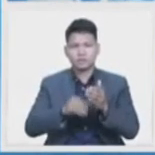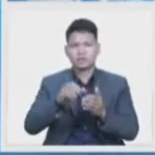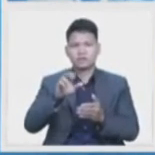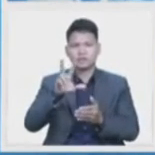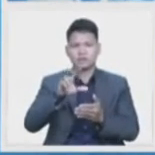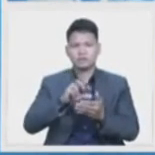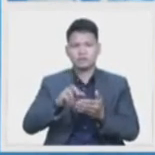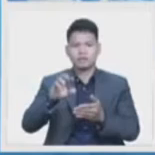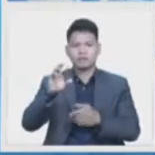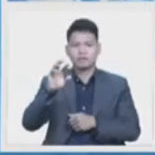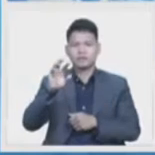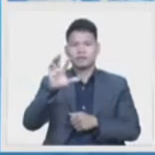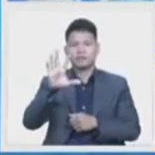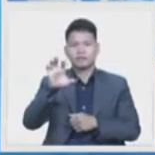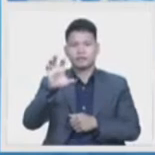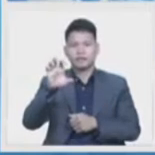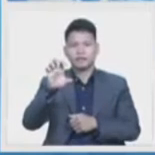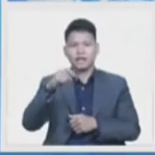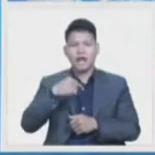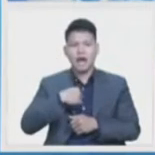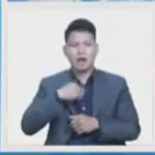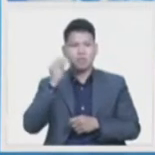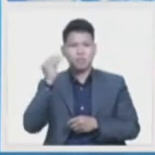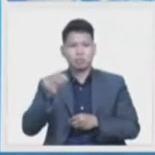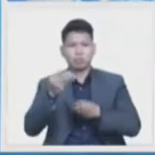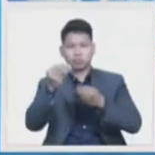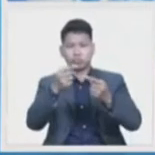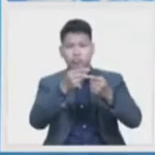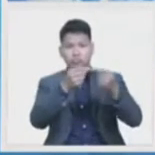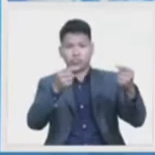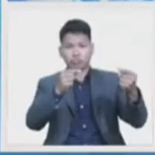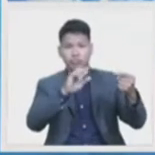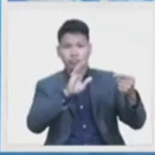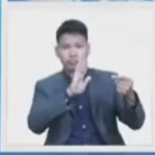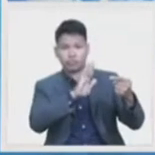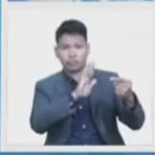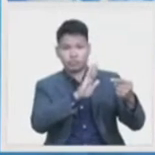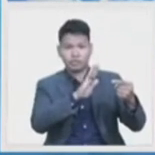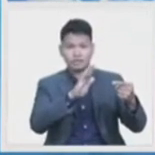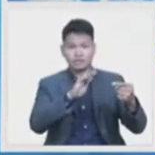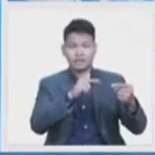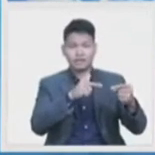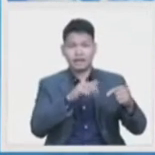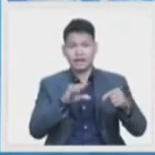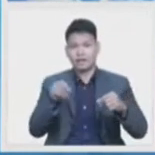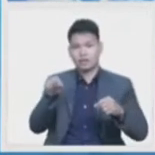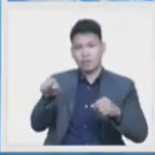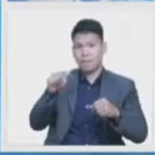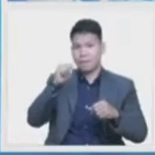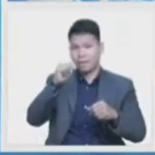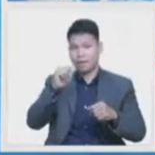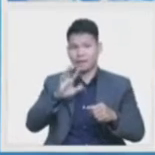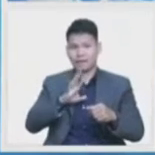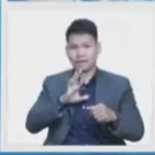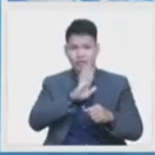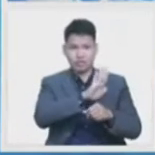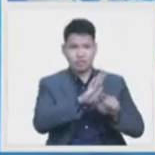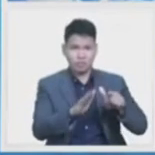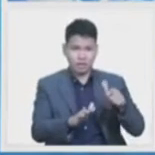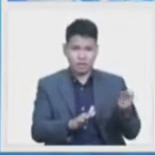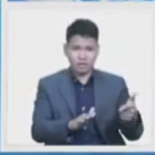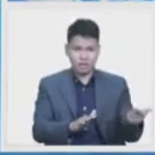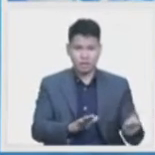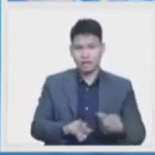ang panagkaaway sa taliwala mo o sa babay, o sa taliwala sa imong kaliwat o sa